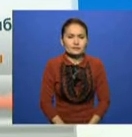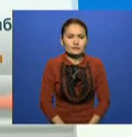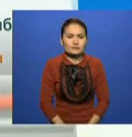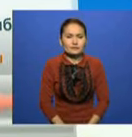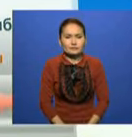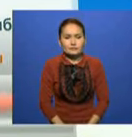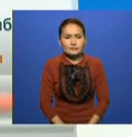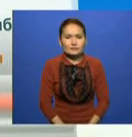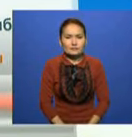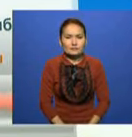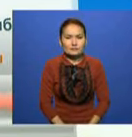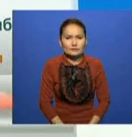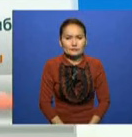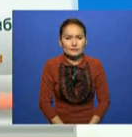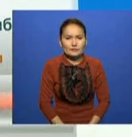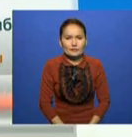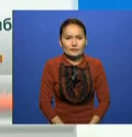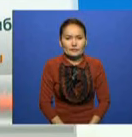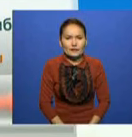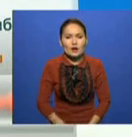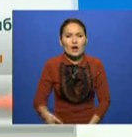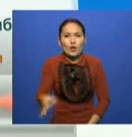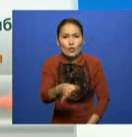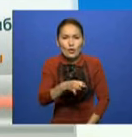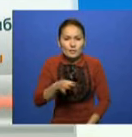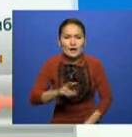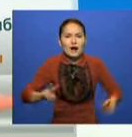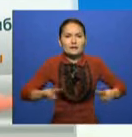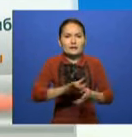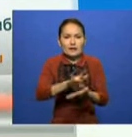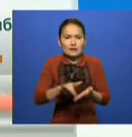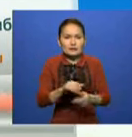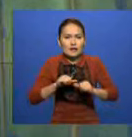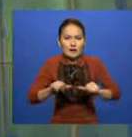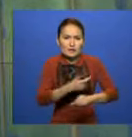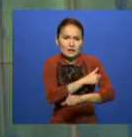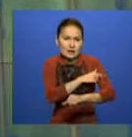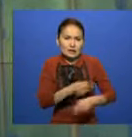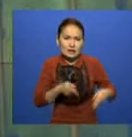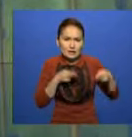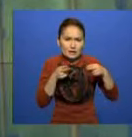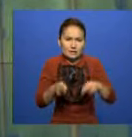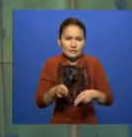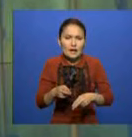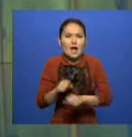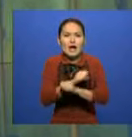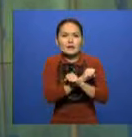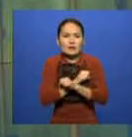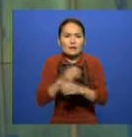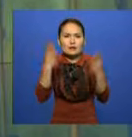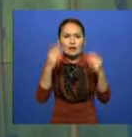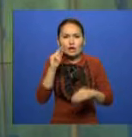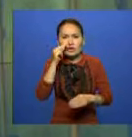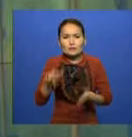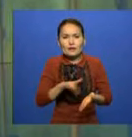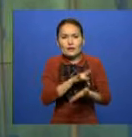Қазгидромет келеді, сосын облыстан келеді, дәрігерлер, Астанадан келеді. Демалыс күндері Шымкентте газдан